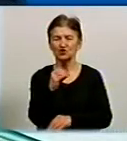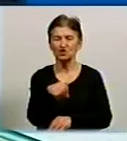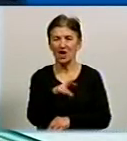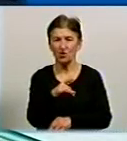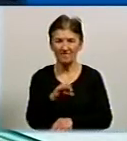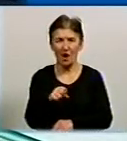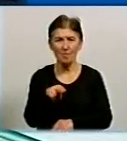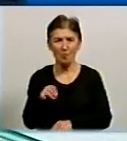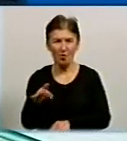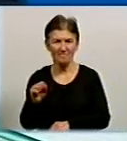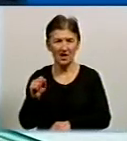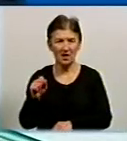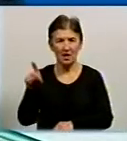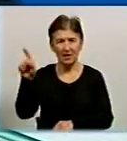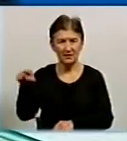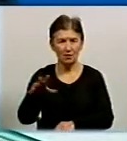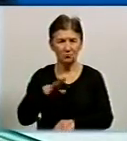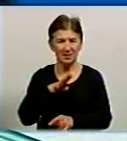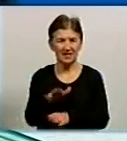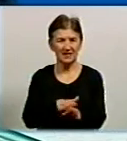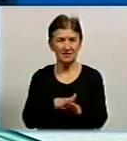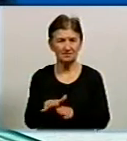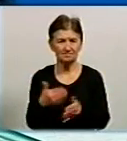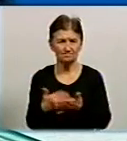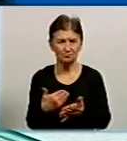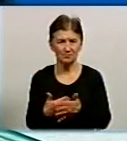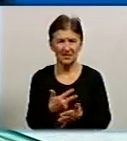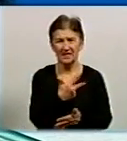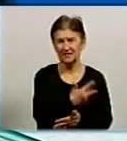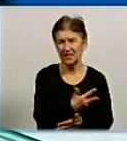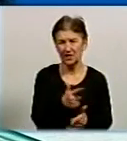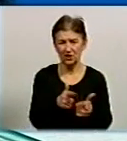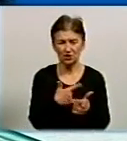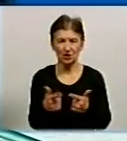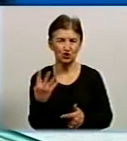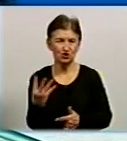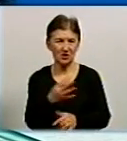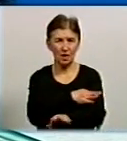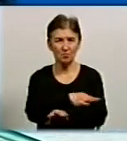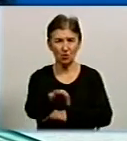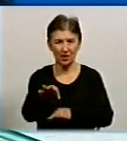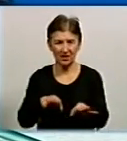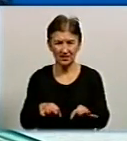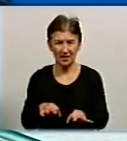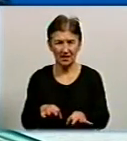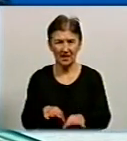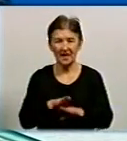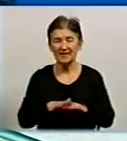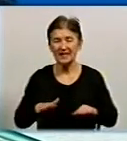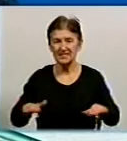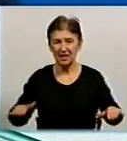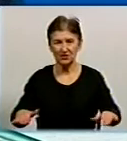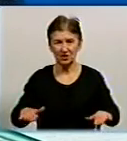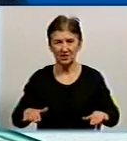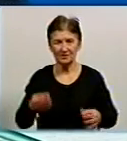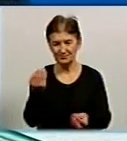Героїв України, там, де було зреалізовано порядка 3 чи 4 проєкти громадського бюджету, дитячі майданчики у